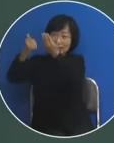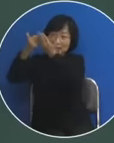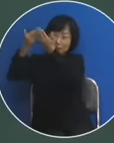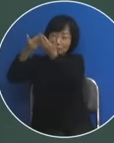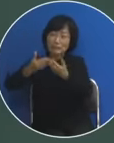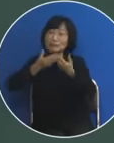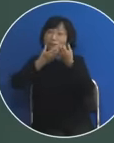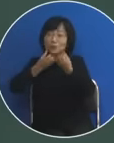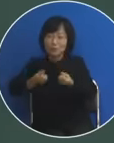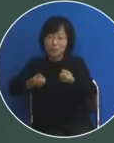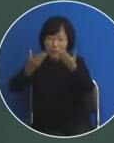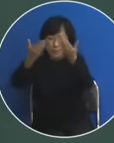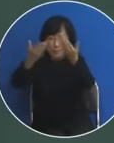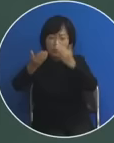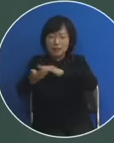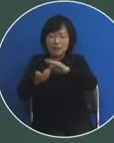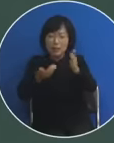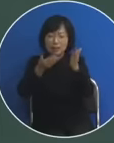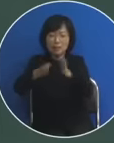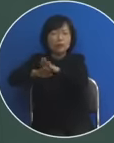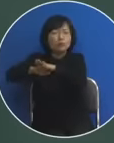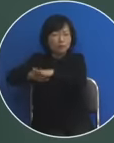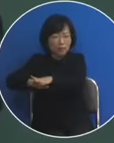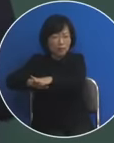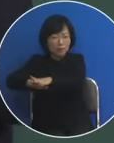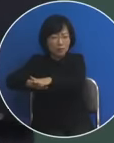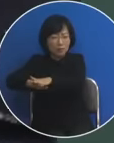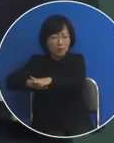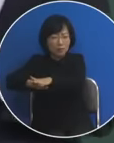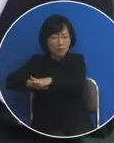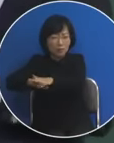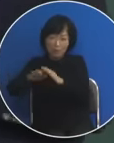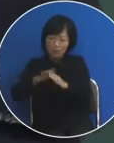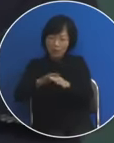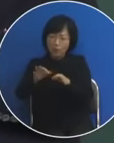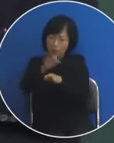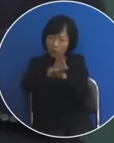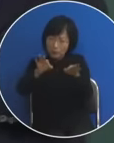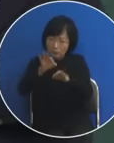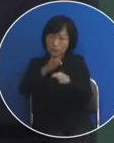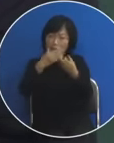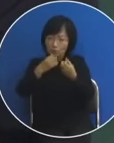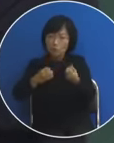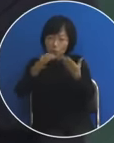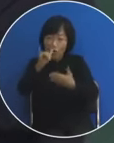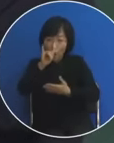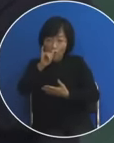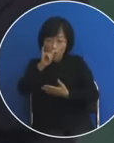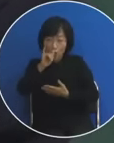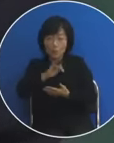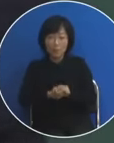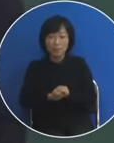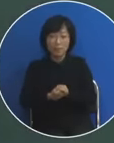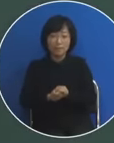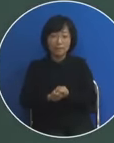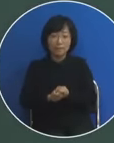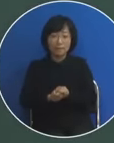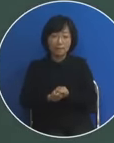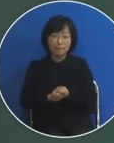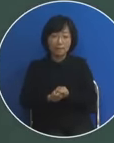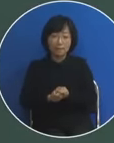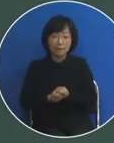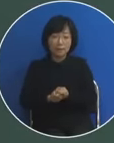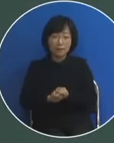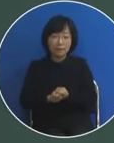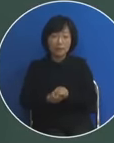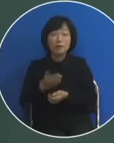God's blessings are absolutely prepared for you. 이는 경제를 포함해 갖고요. That finances are included here. 자, 하나님이 내게 주시기로 한 요 인도를 안 받기